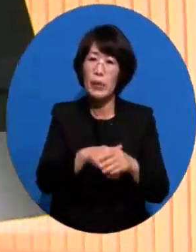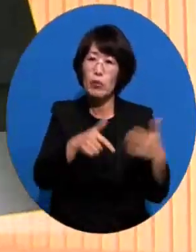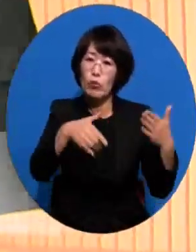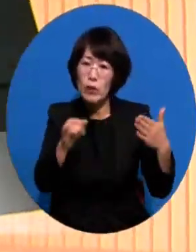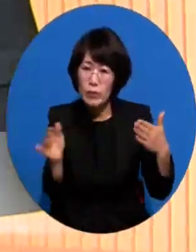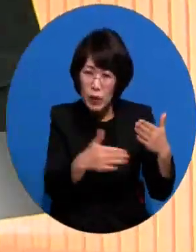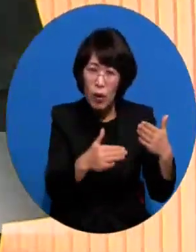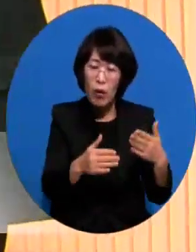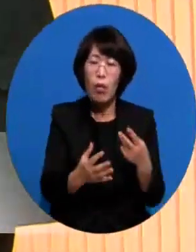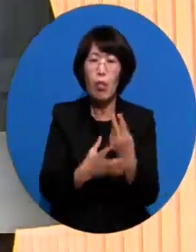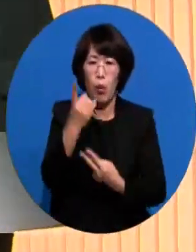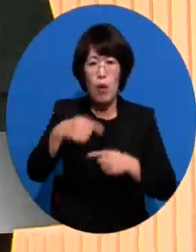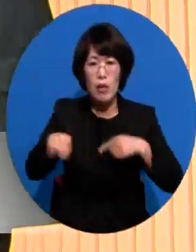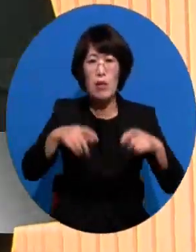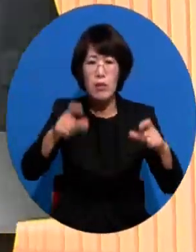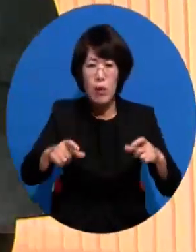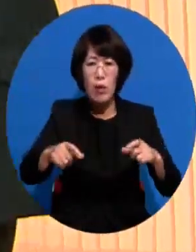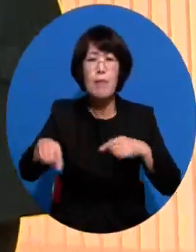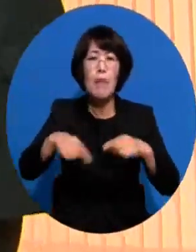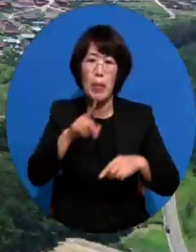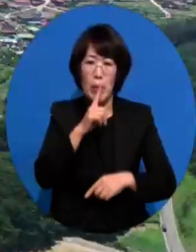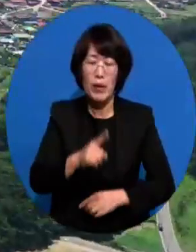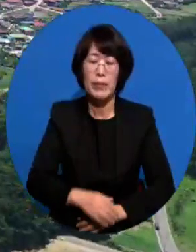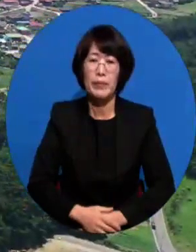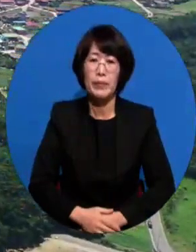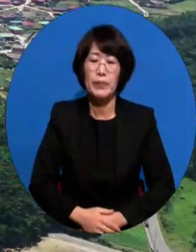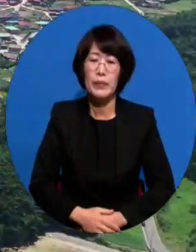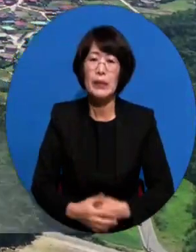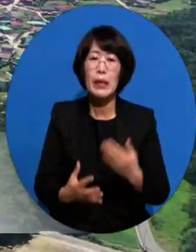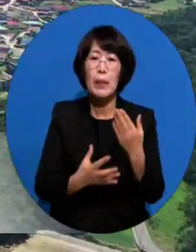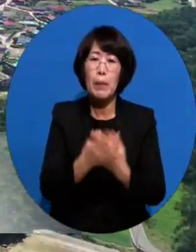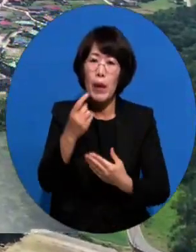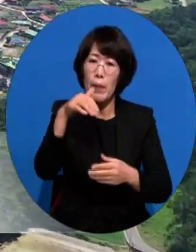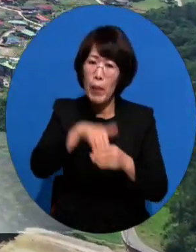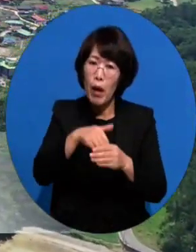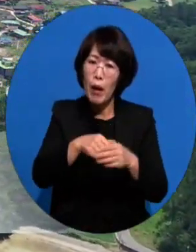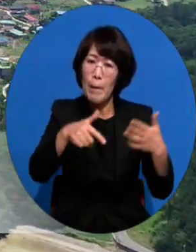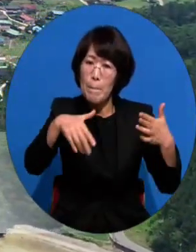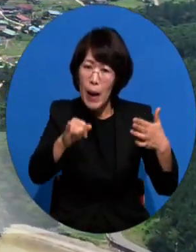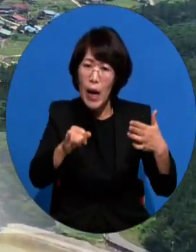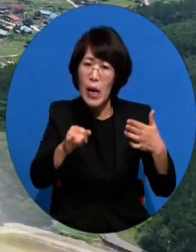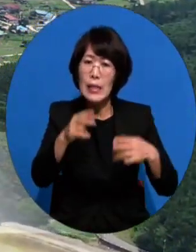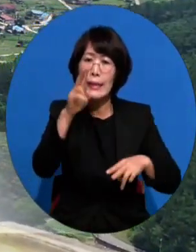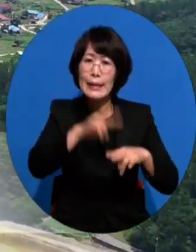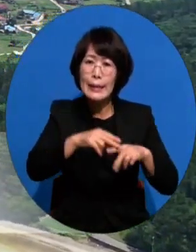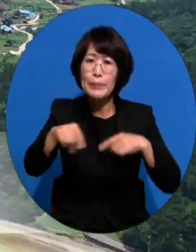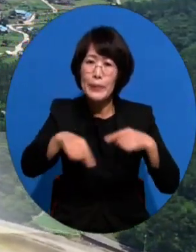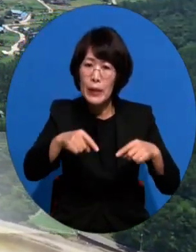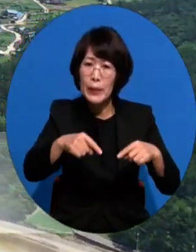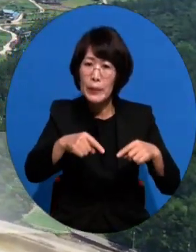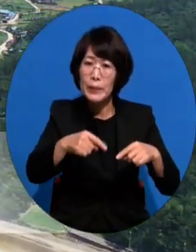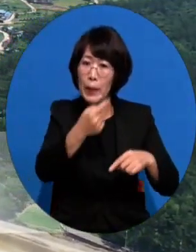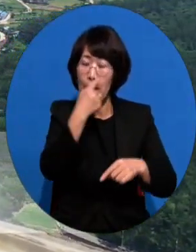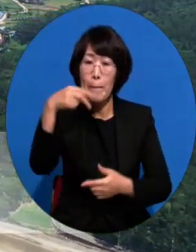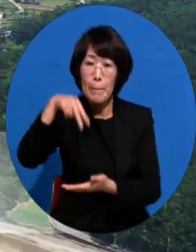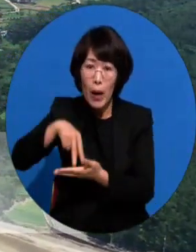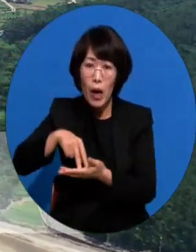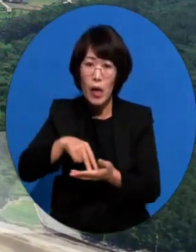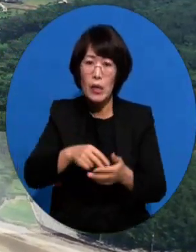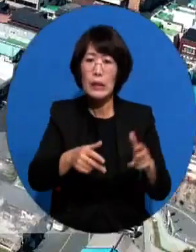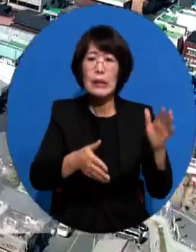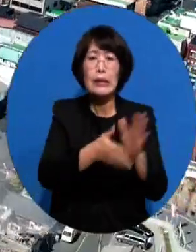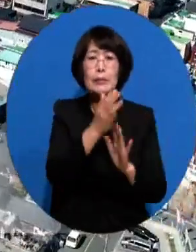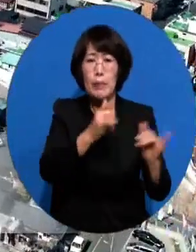9기부터 통합 자치단체로 꾸린다는 계획입니다. 민선 8기 임기를 보장해 시군 주민들의 투표권을